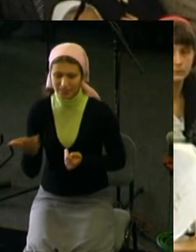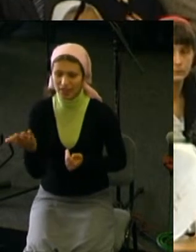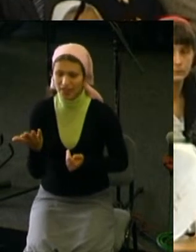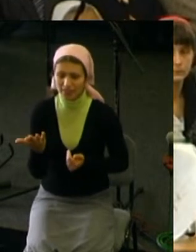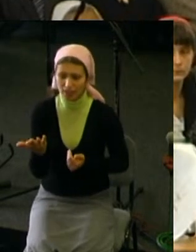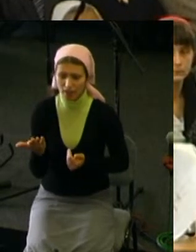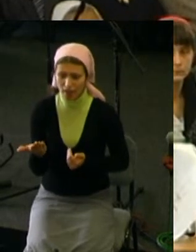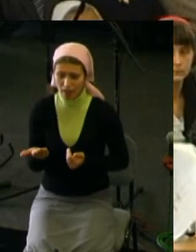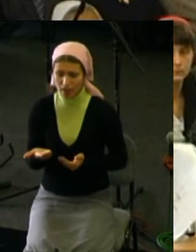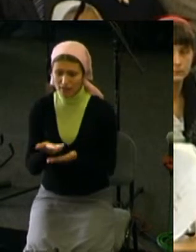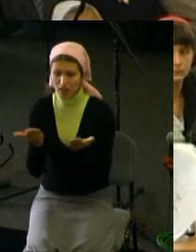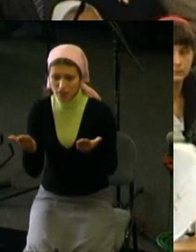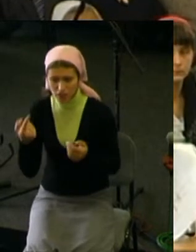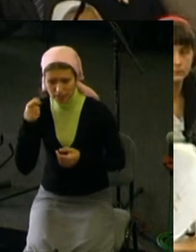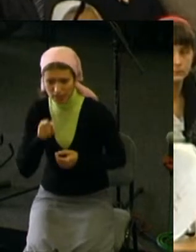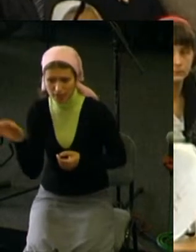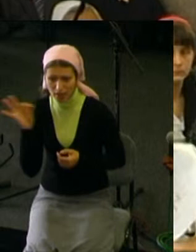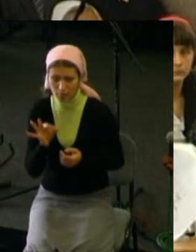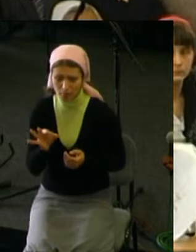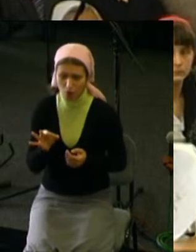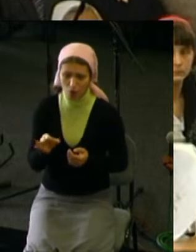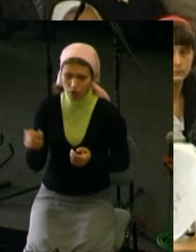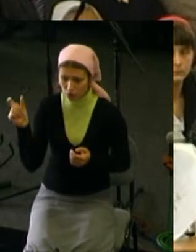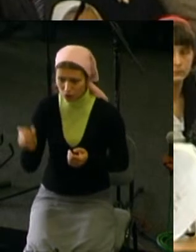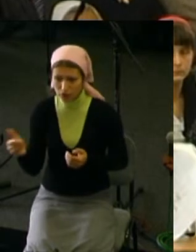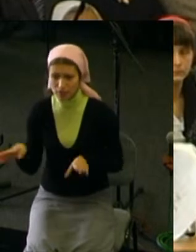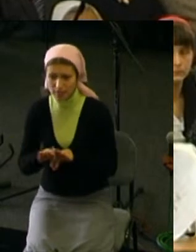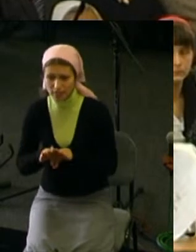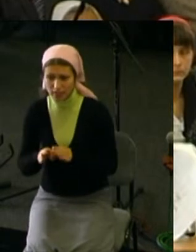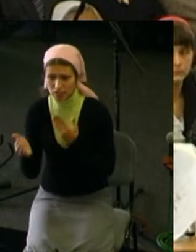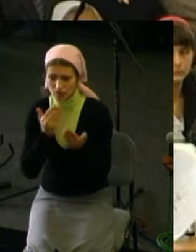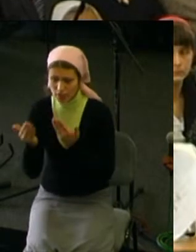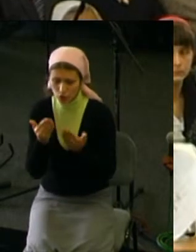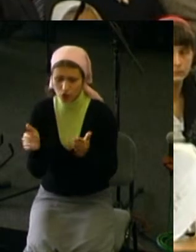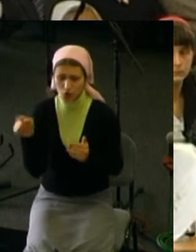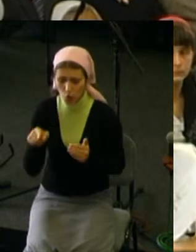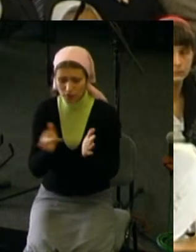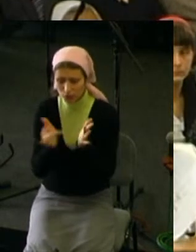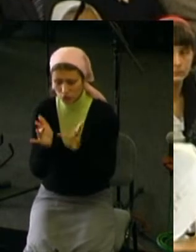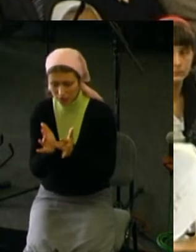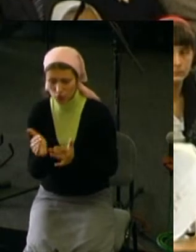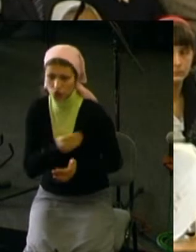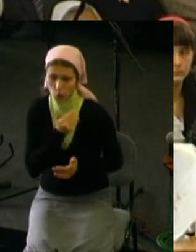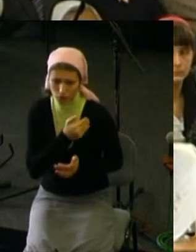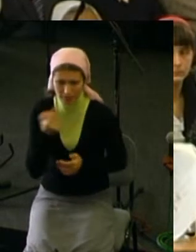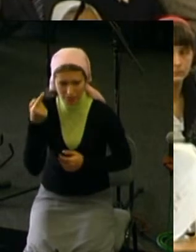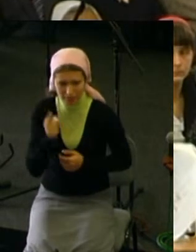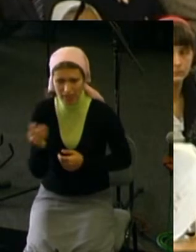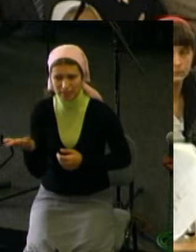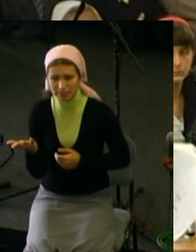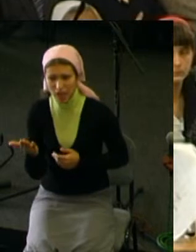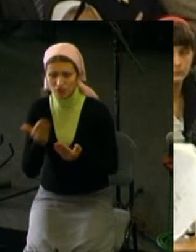будь-яке наше знання про цю людину такий наше відношення і ось Ісус Христос хотів знати